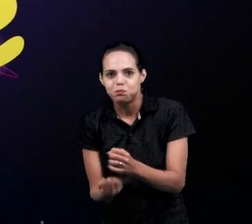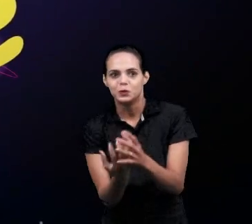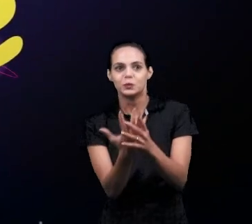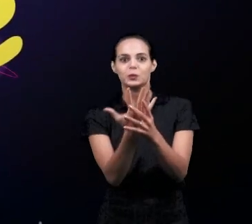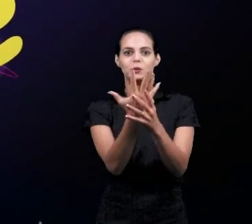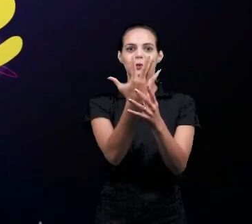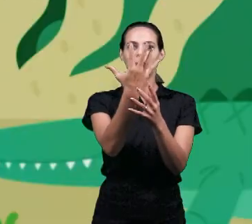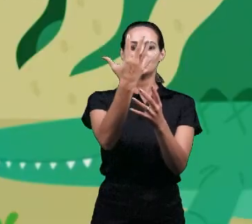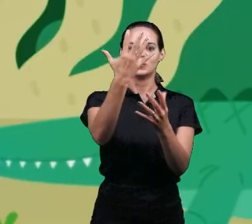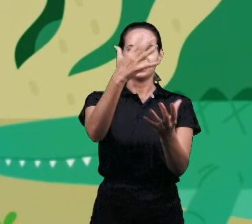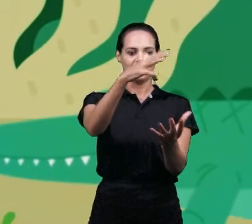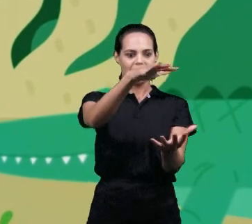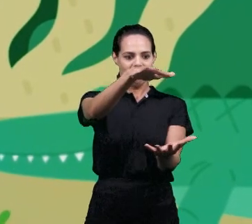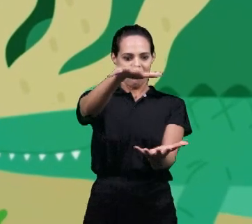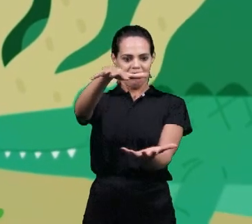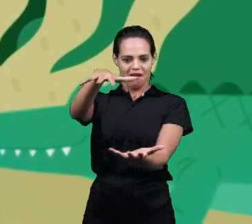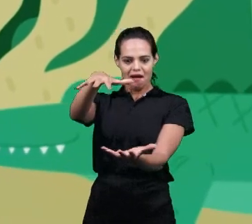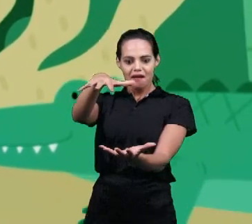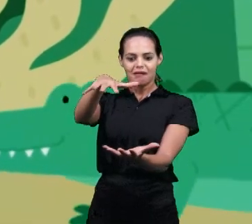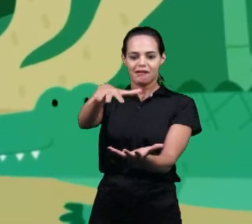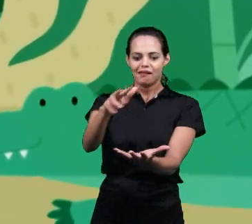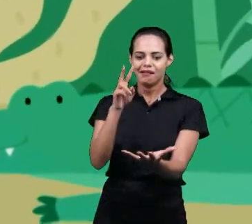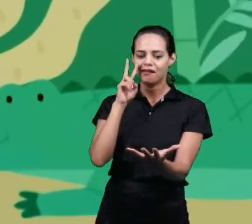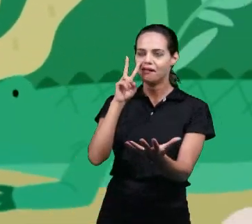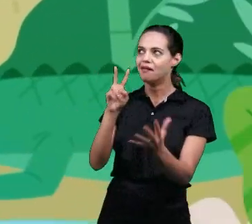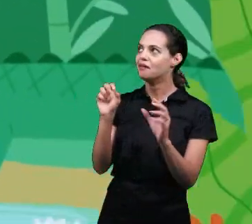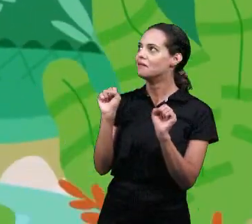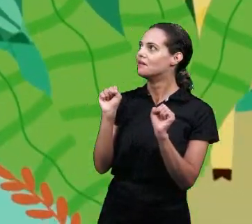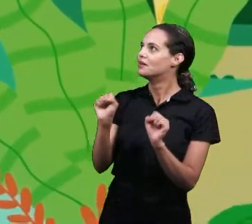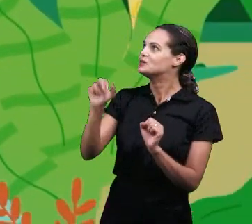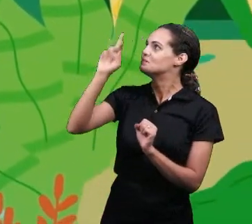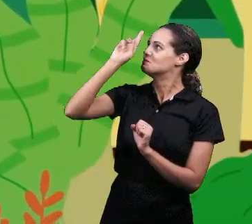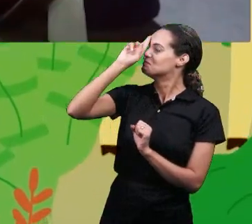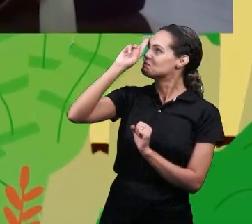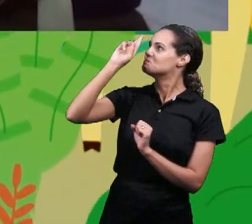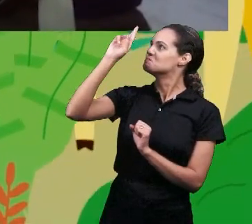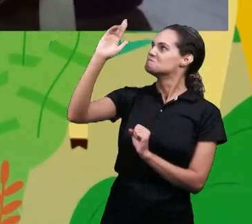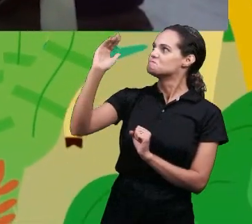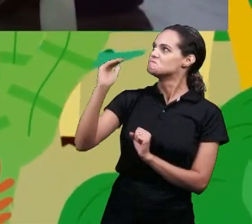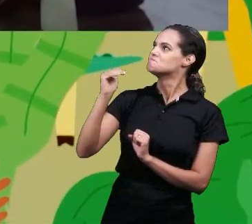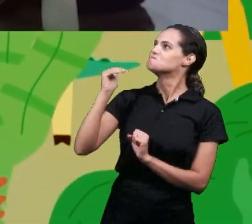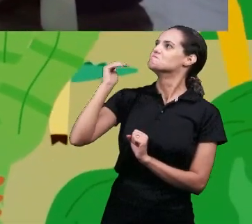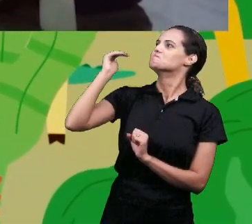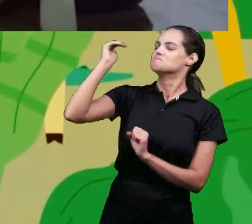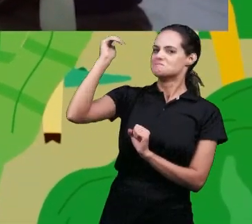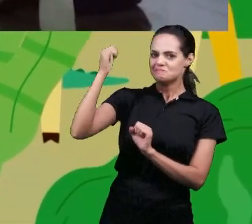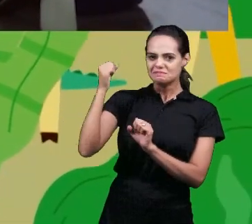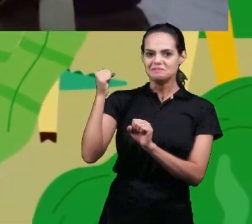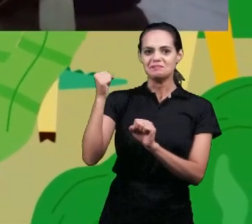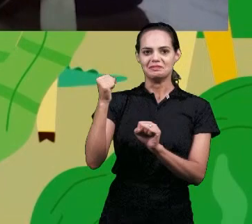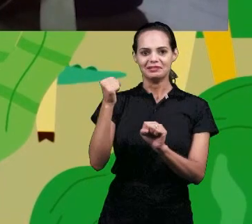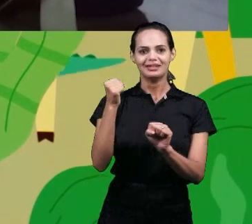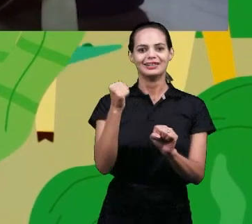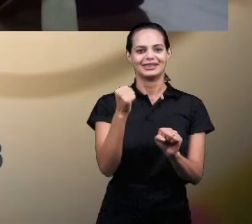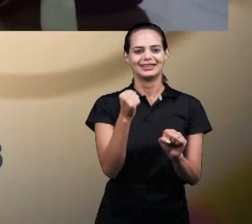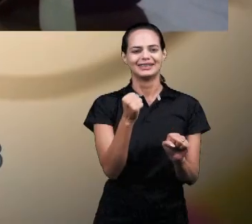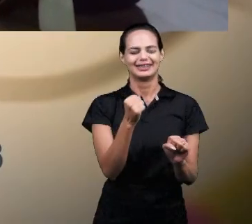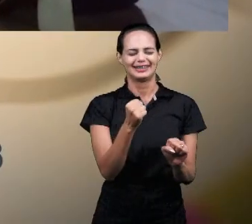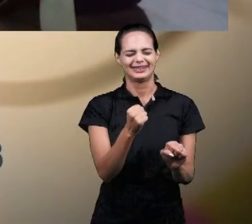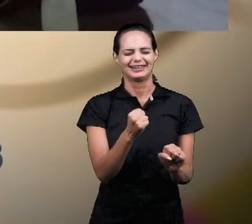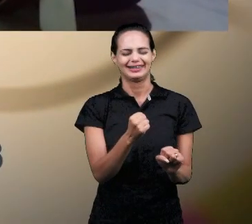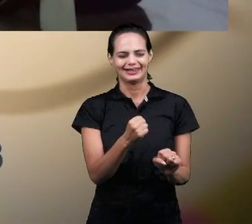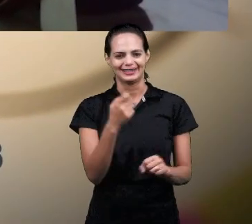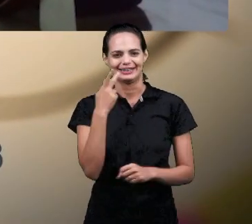criaste. Eu posso ver como tu és, como tu és.